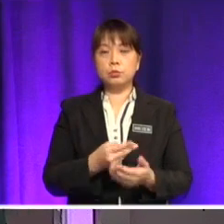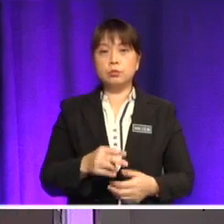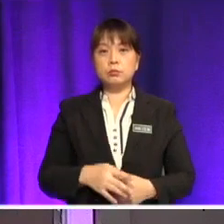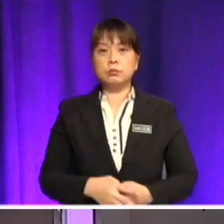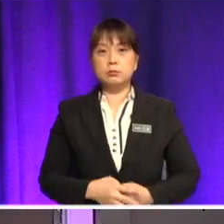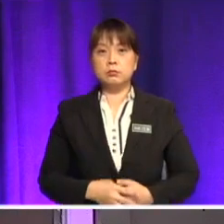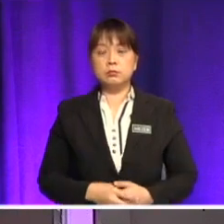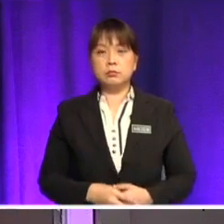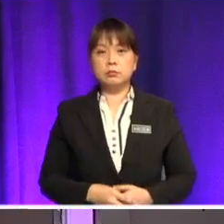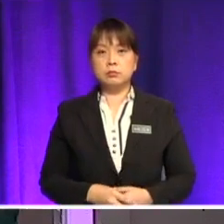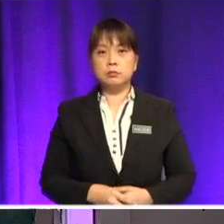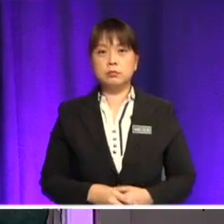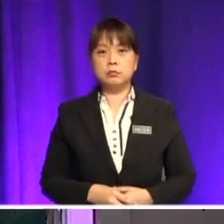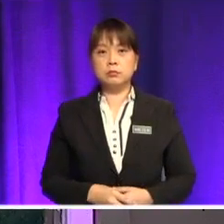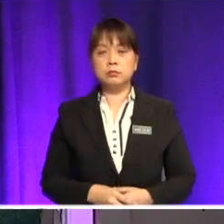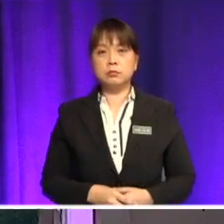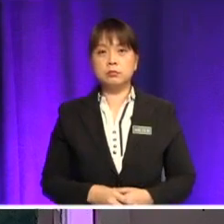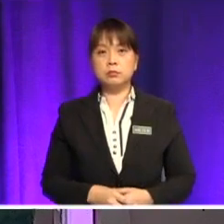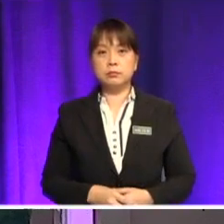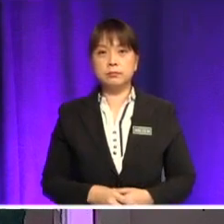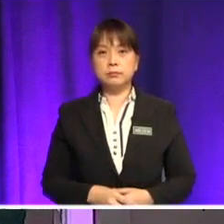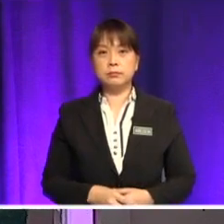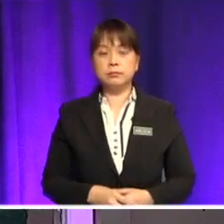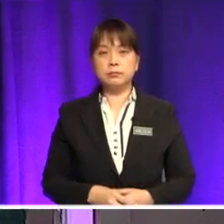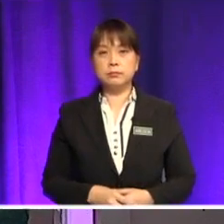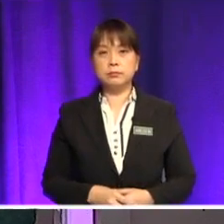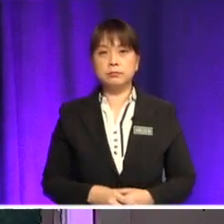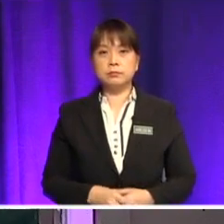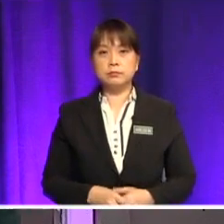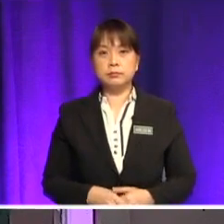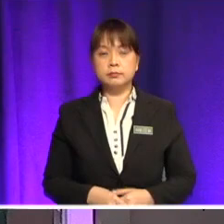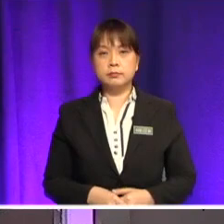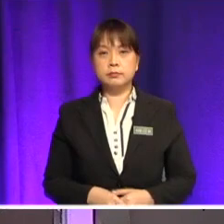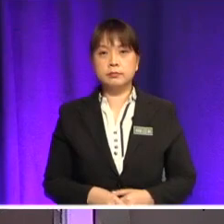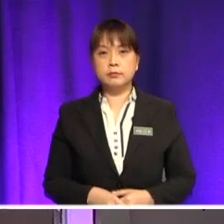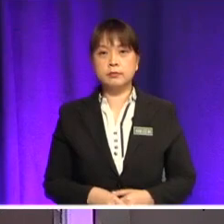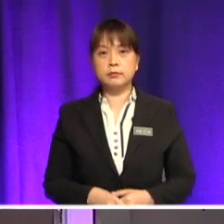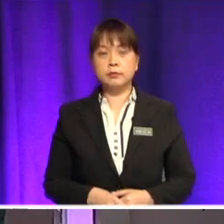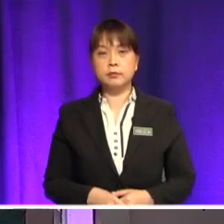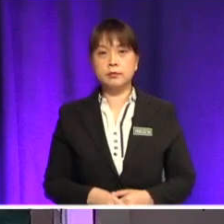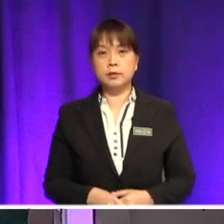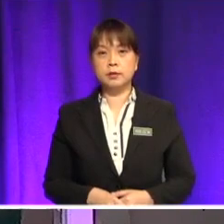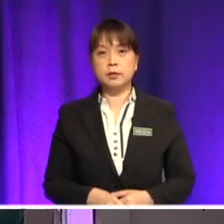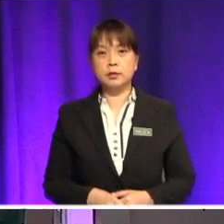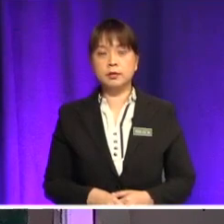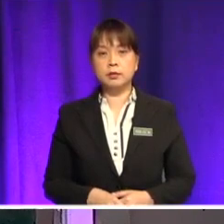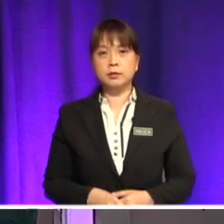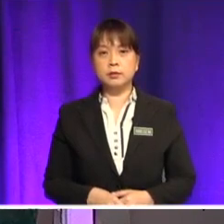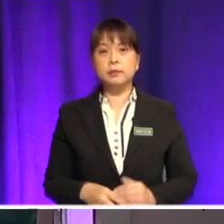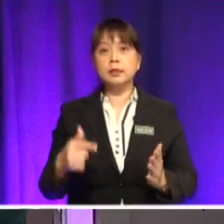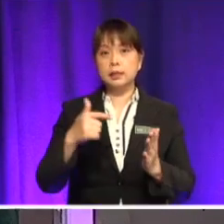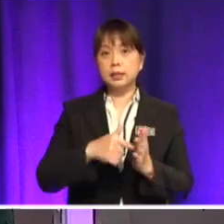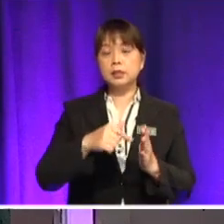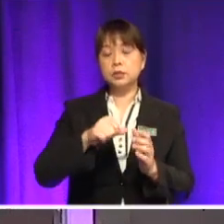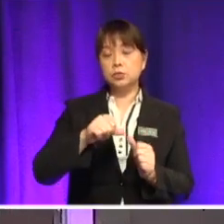kalau dari grafiti juga bisa tuh jadi lagi hijau lagi dari grafi energi